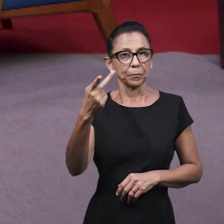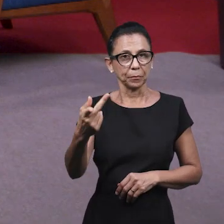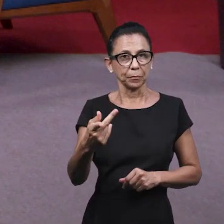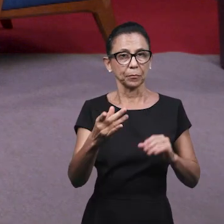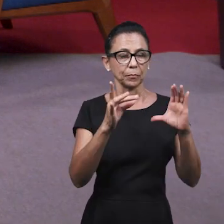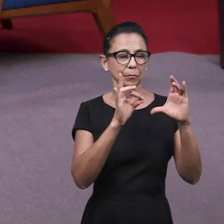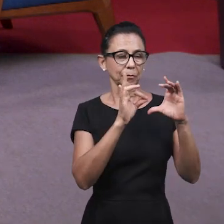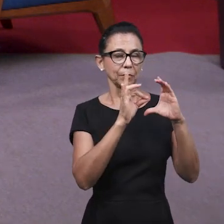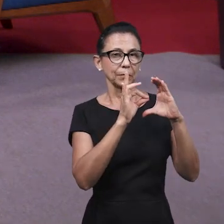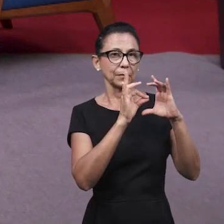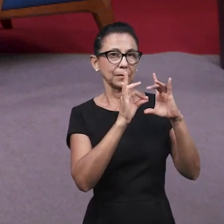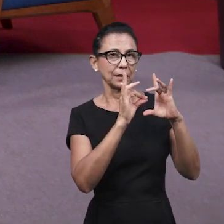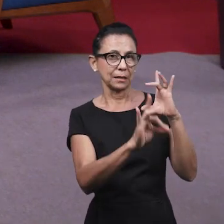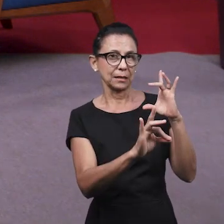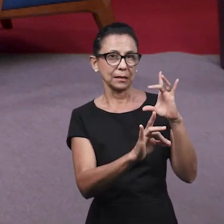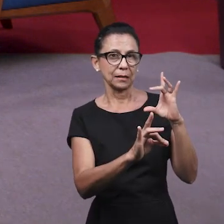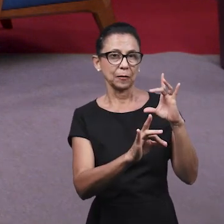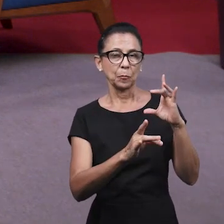basés